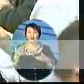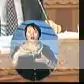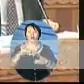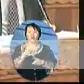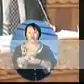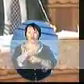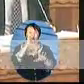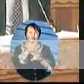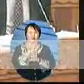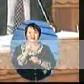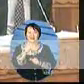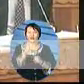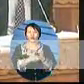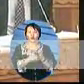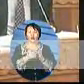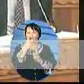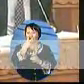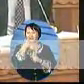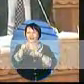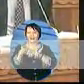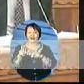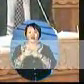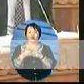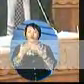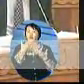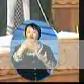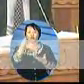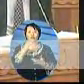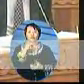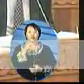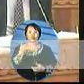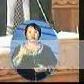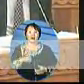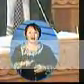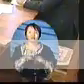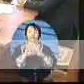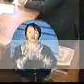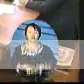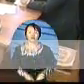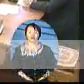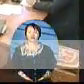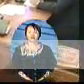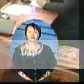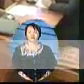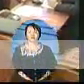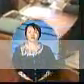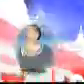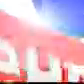хяналтын механизм тодорхой бус байдалтай холбож байгаа юм. Хуулийн хэлцүүлэг цаашид үргэлжлэнэ.